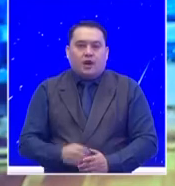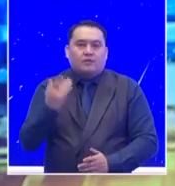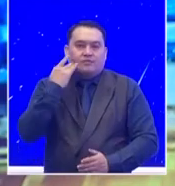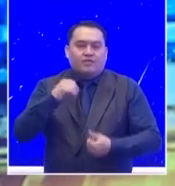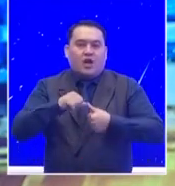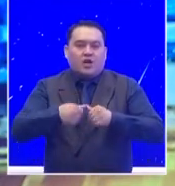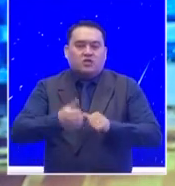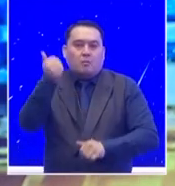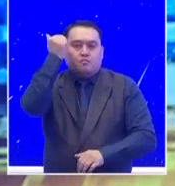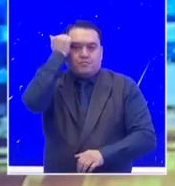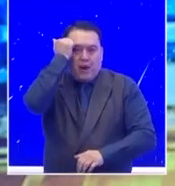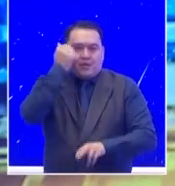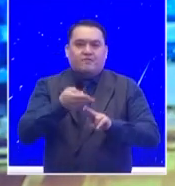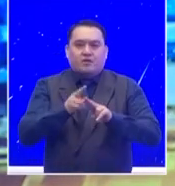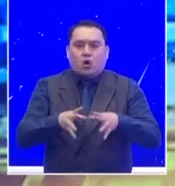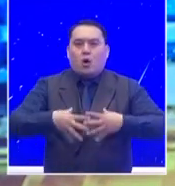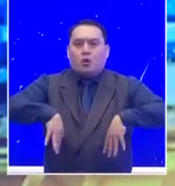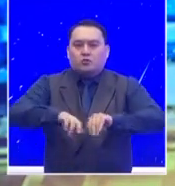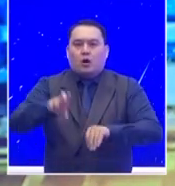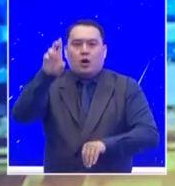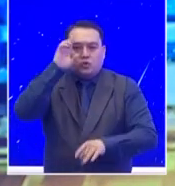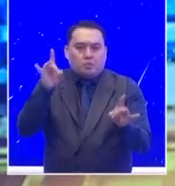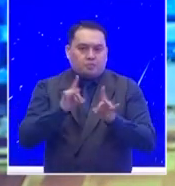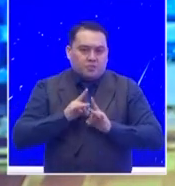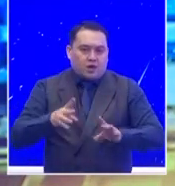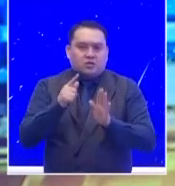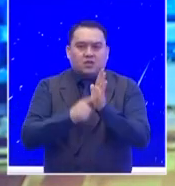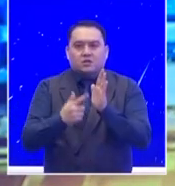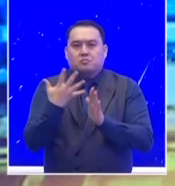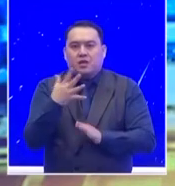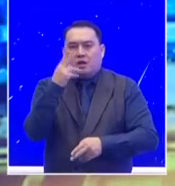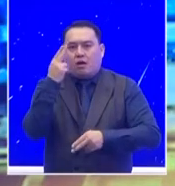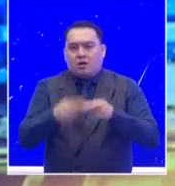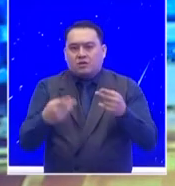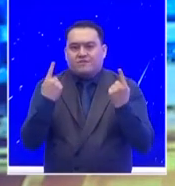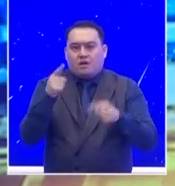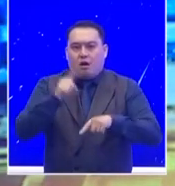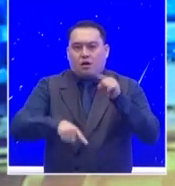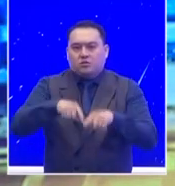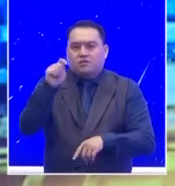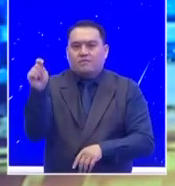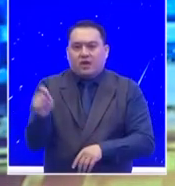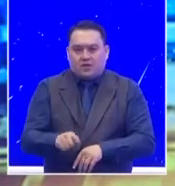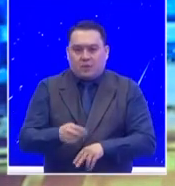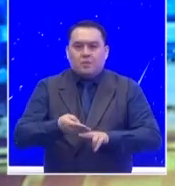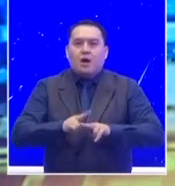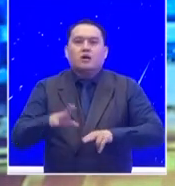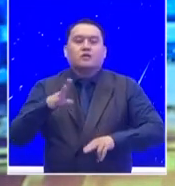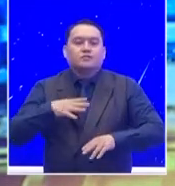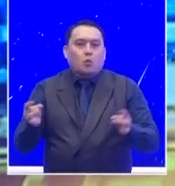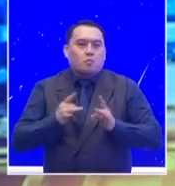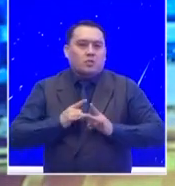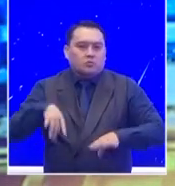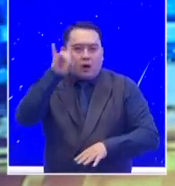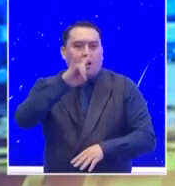Вечная память. В этом году общественность страны празднует 75-летие окончания Великой Отечественной войны. По